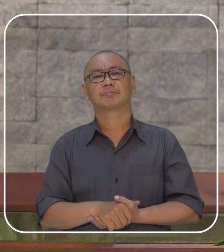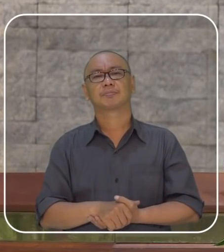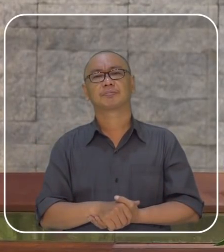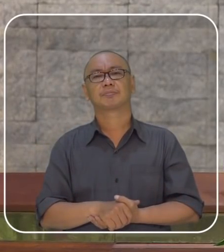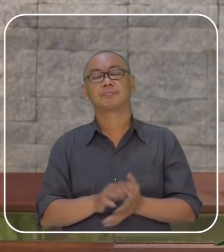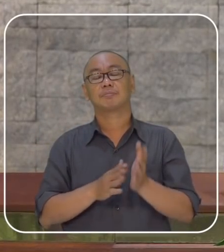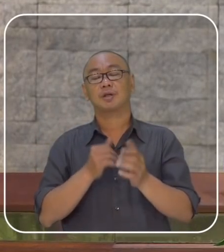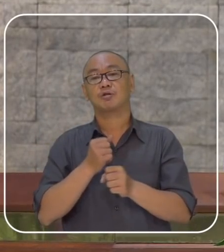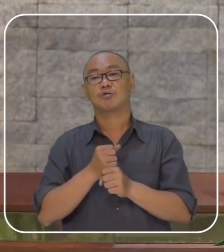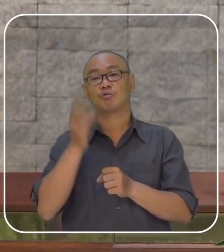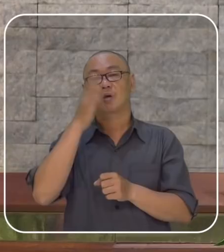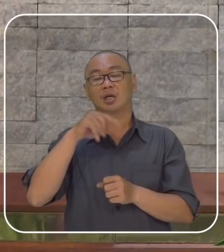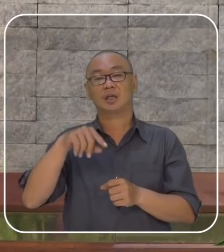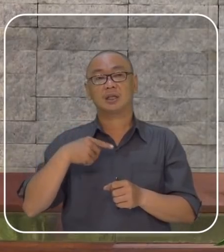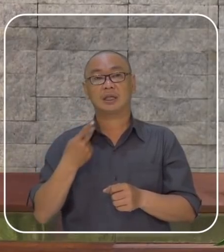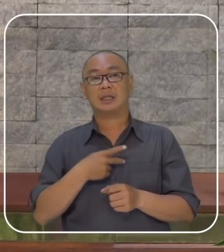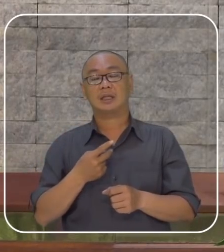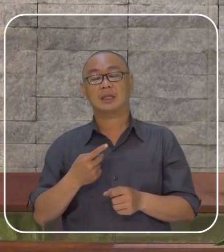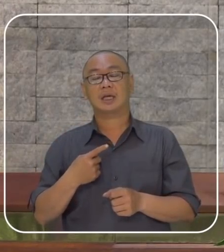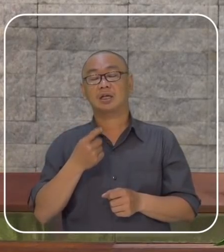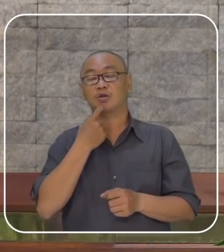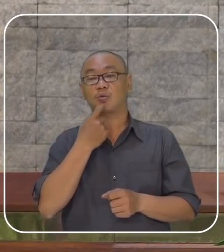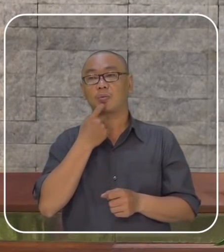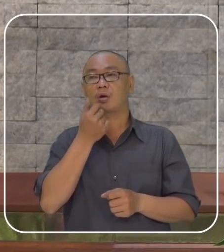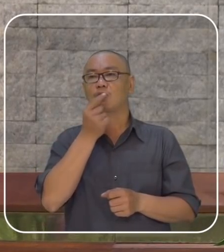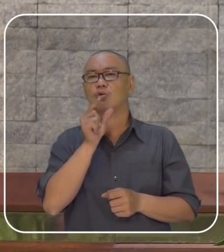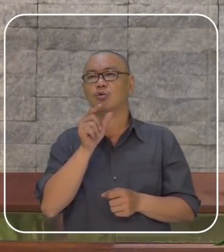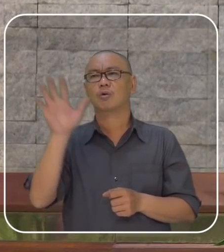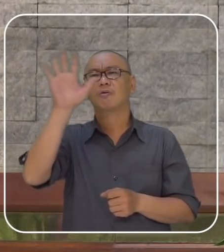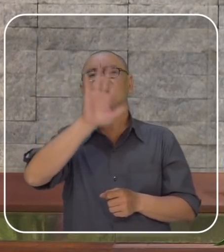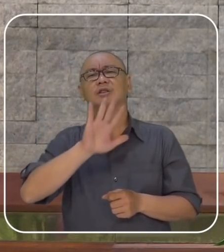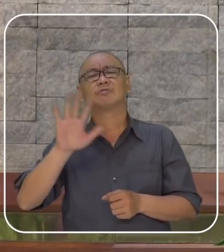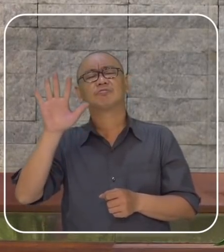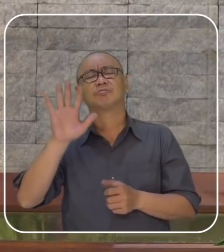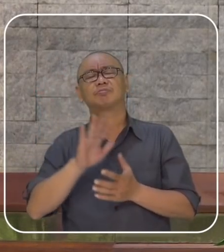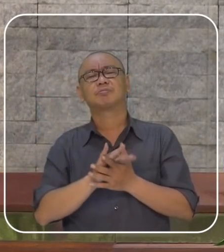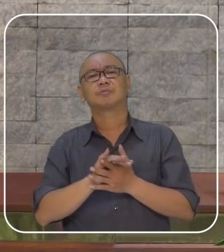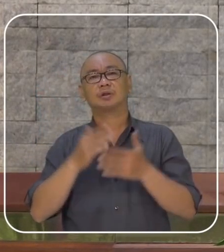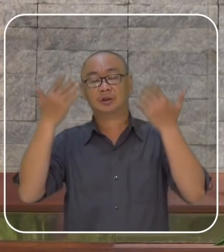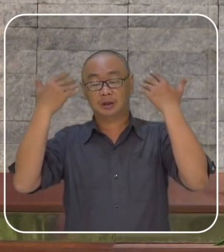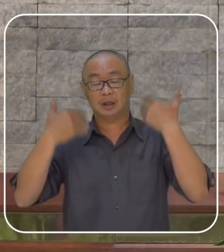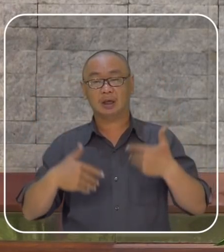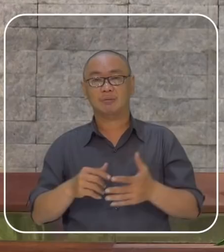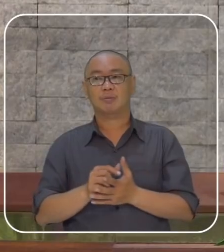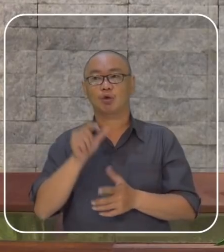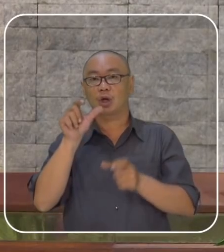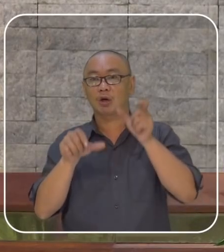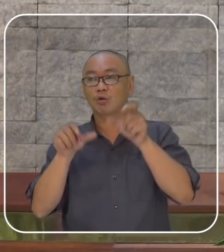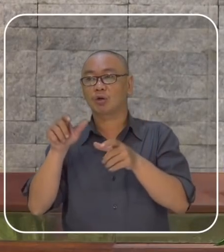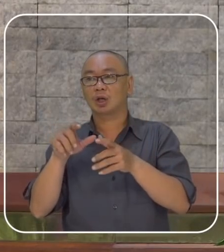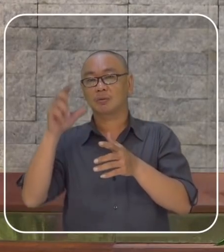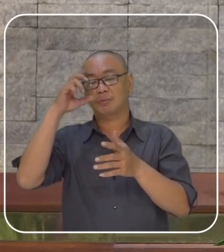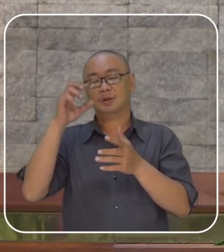pada minggu hari ini ketika kita mencoba untuk merefleksikan sikap daripada orang-orang